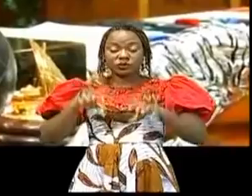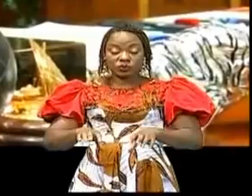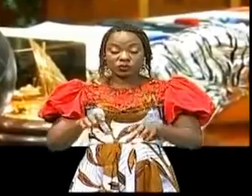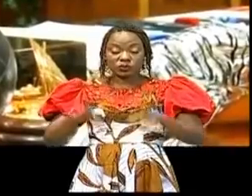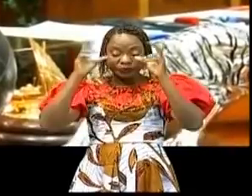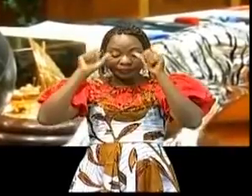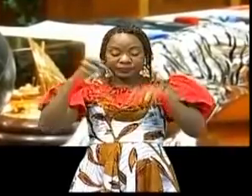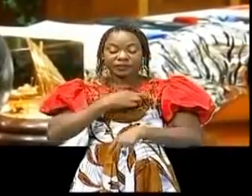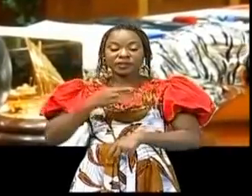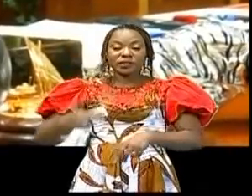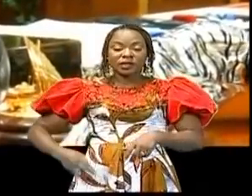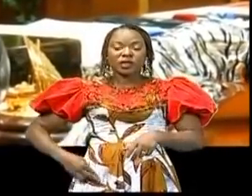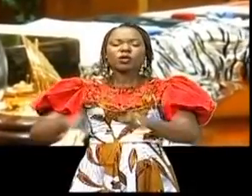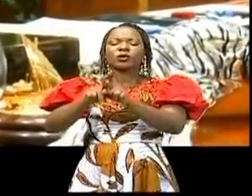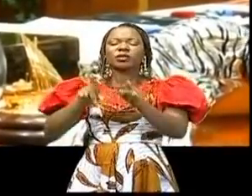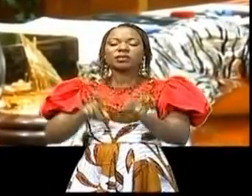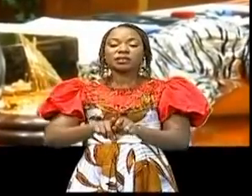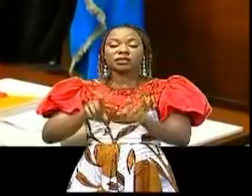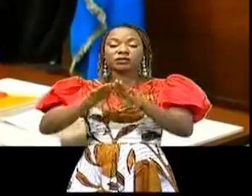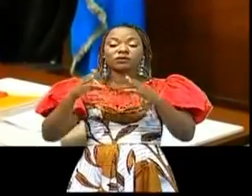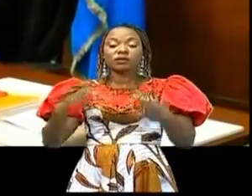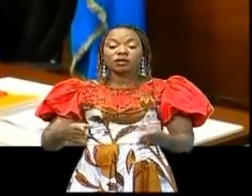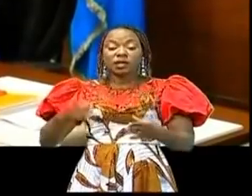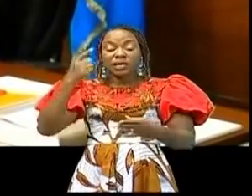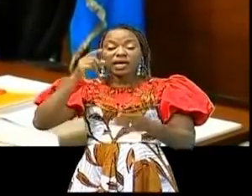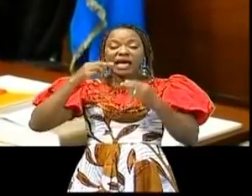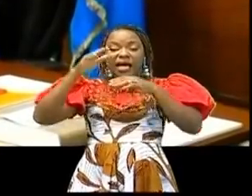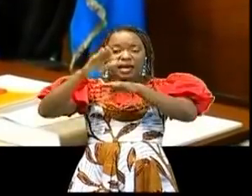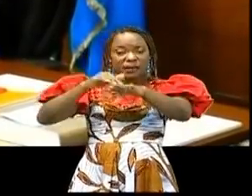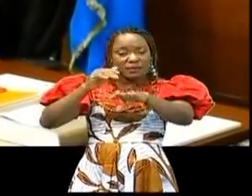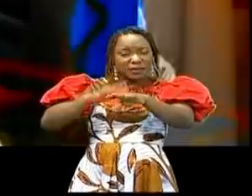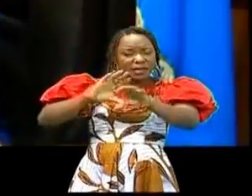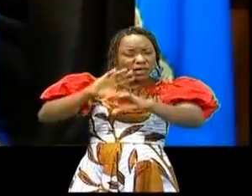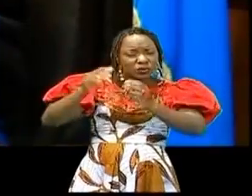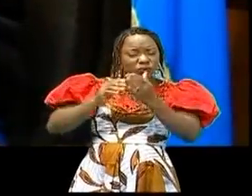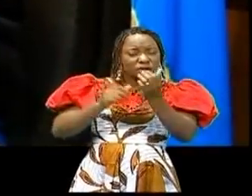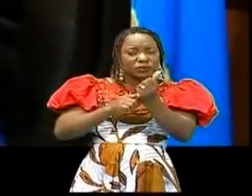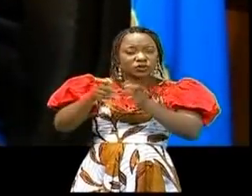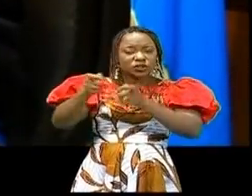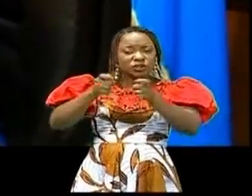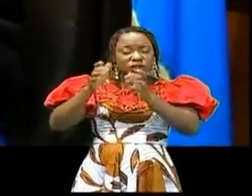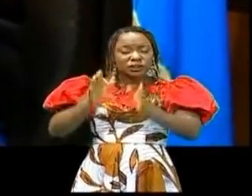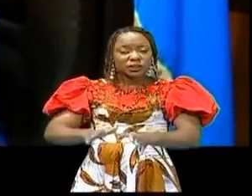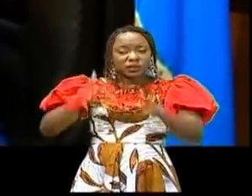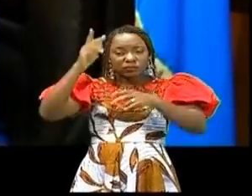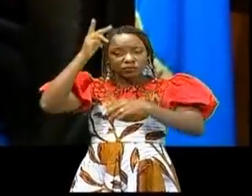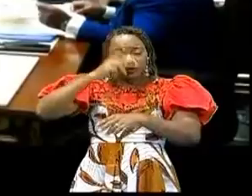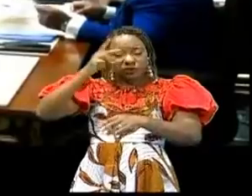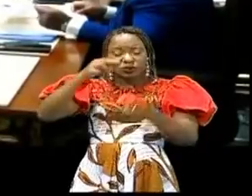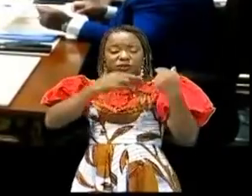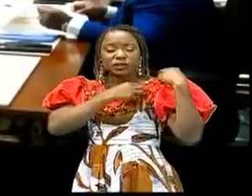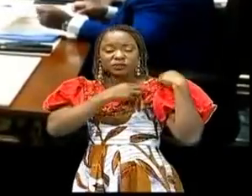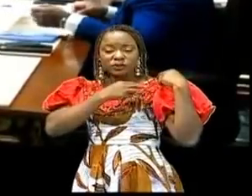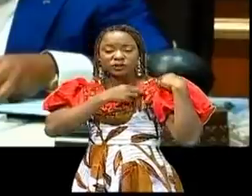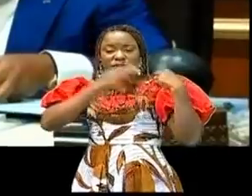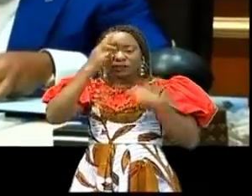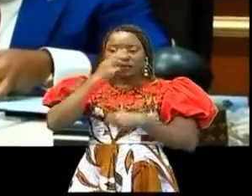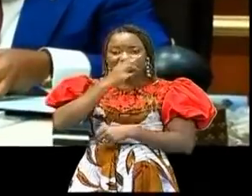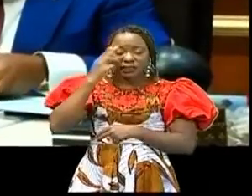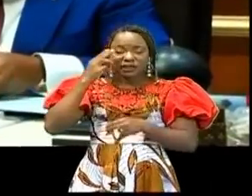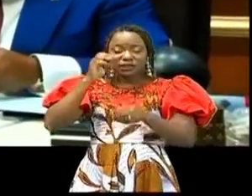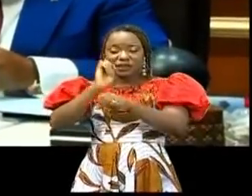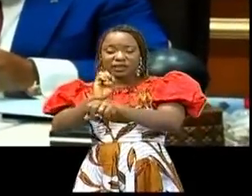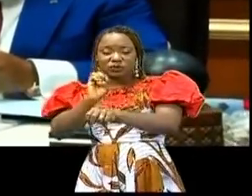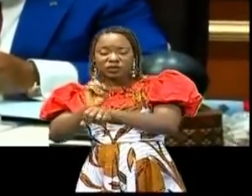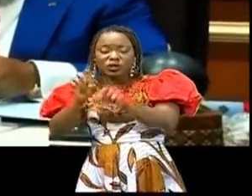la République a ainsi lancé un vibrant appel aux leaders politiques, aux responsables religieux,